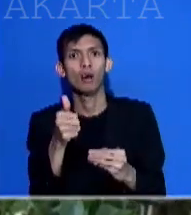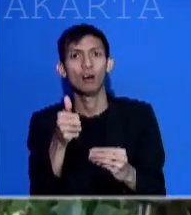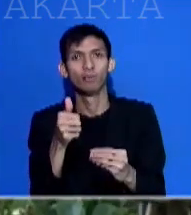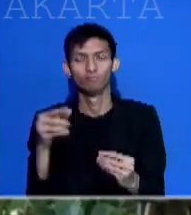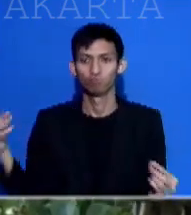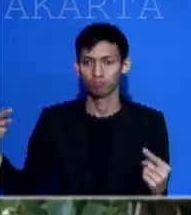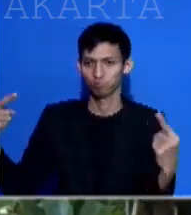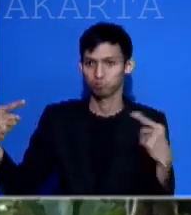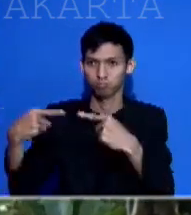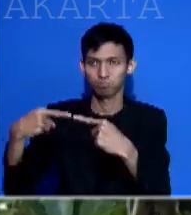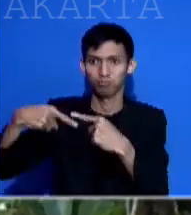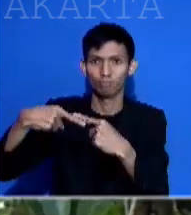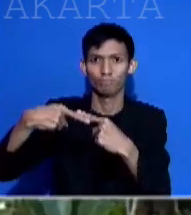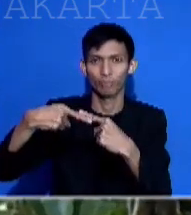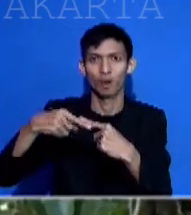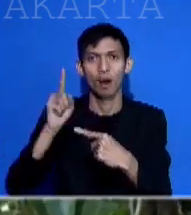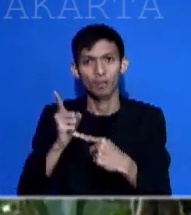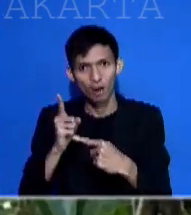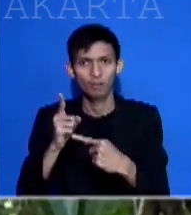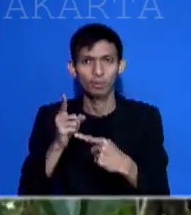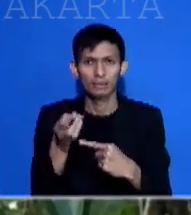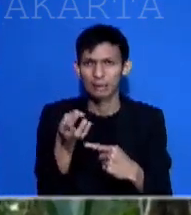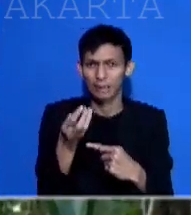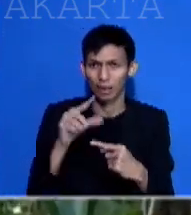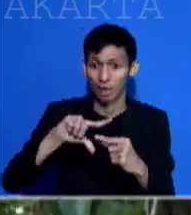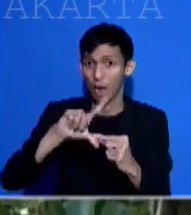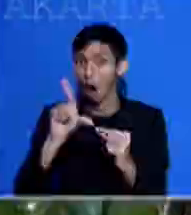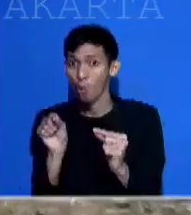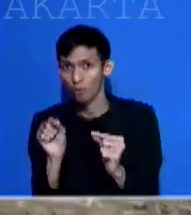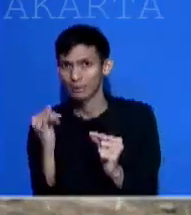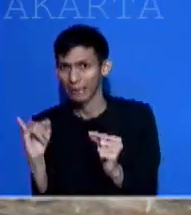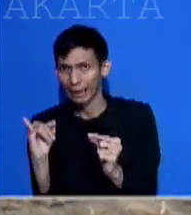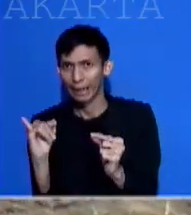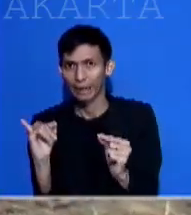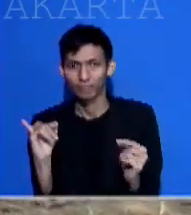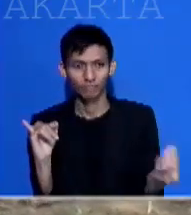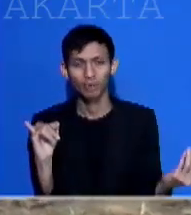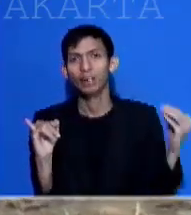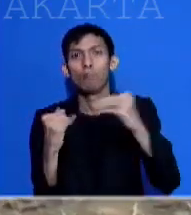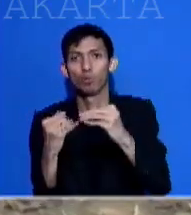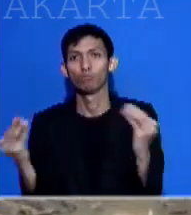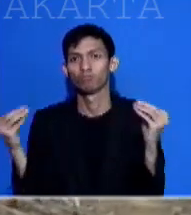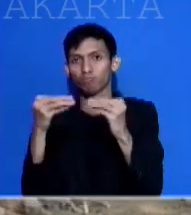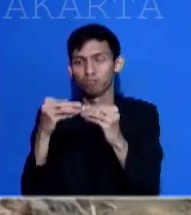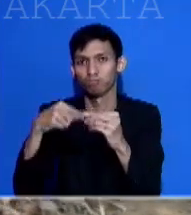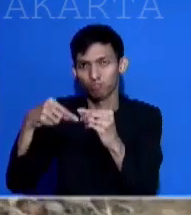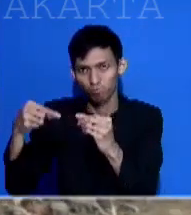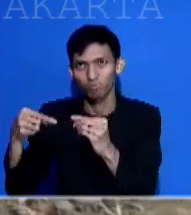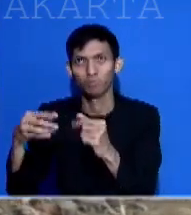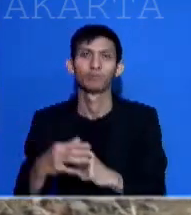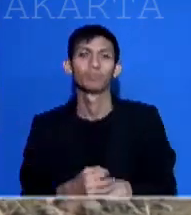sawetawis ngginakaken wiji kirang sae jalaran betahaken wekdal ingkang dangu. Menika caranipun ngupeni tanemanipun menika dados